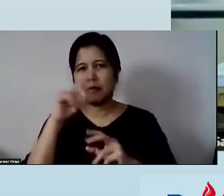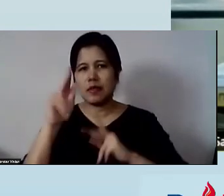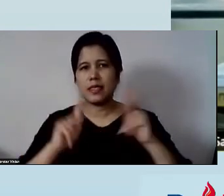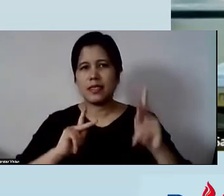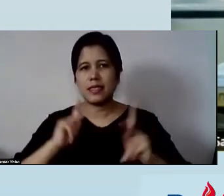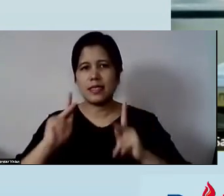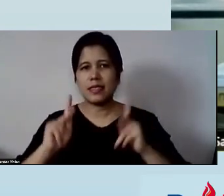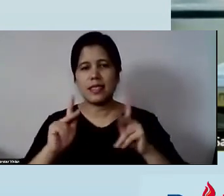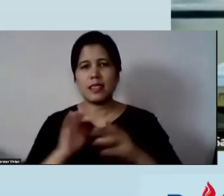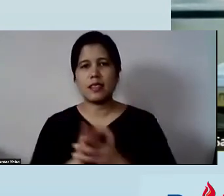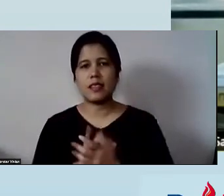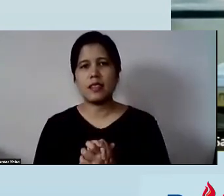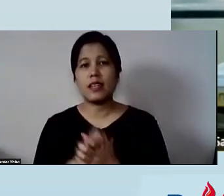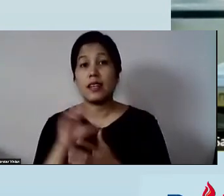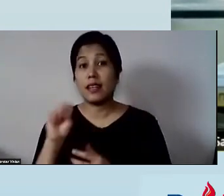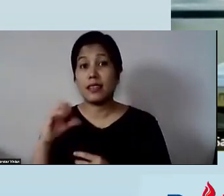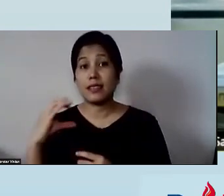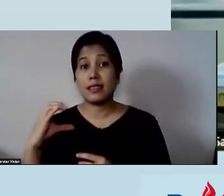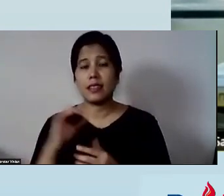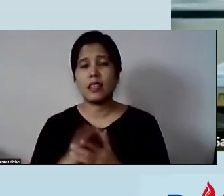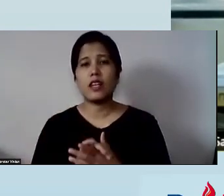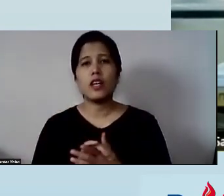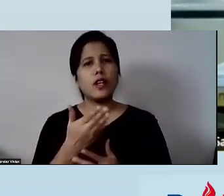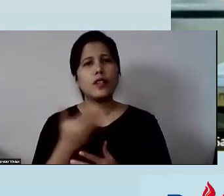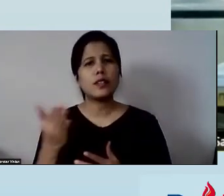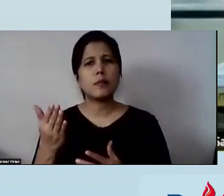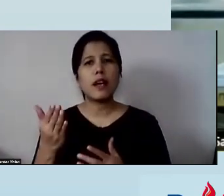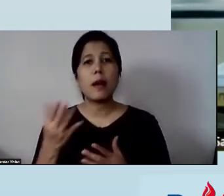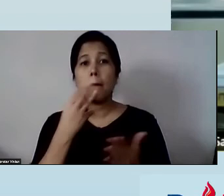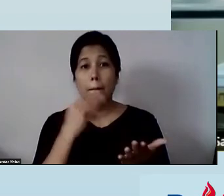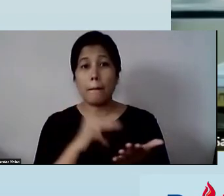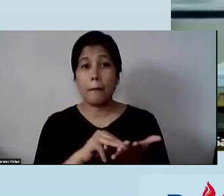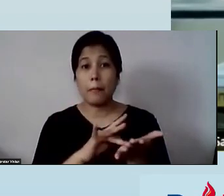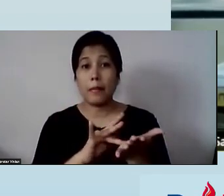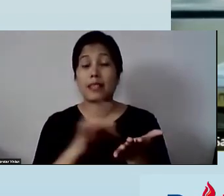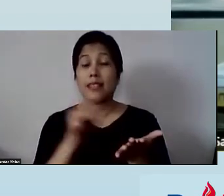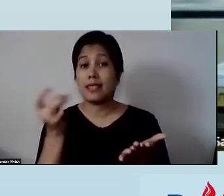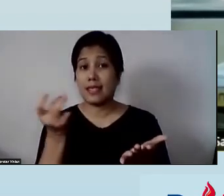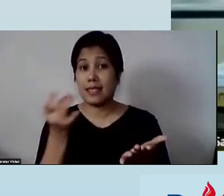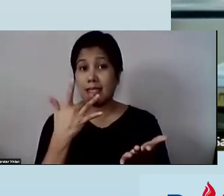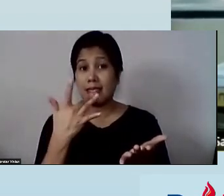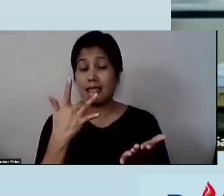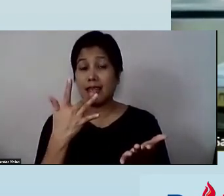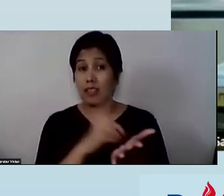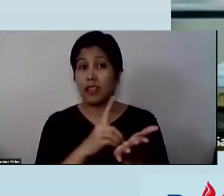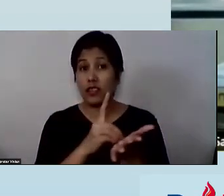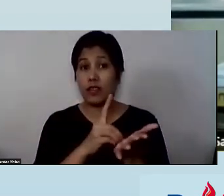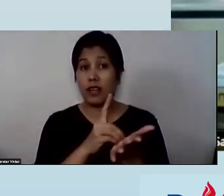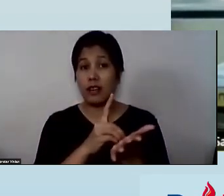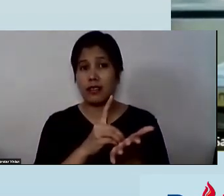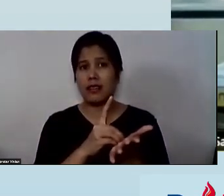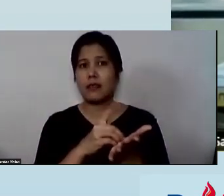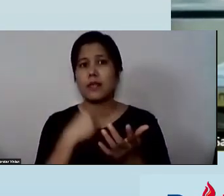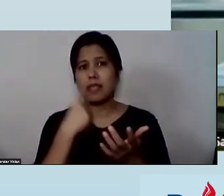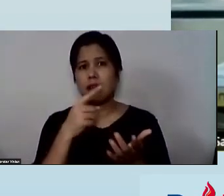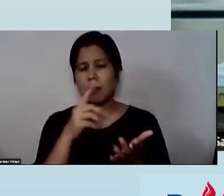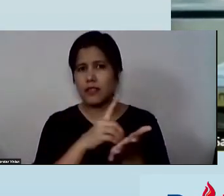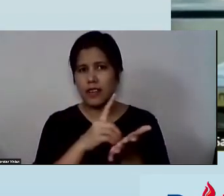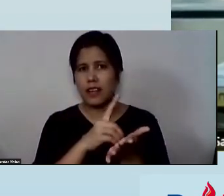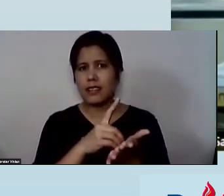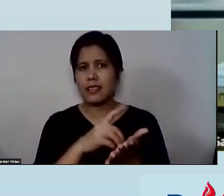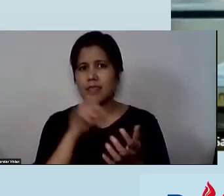And then, yung sa mga medicines naman, pag sinabi nating medicines, dapat medicines.